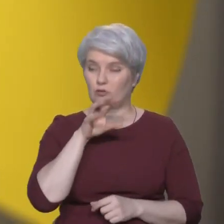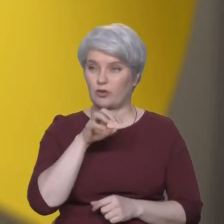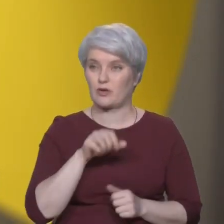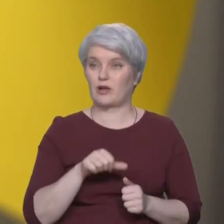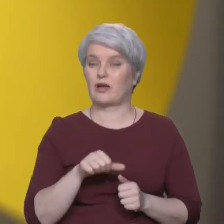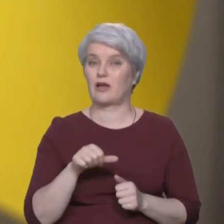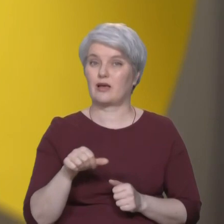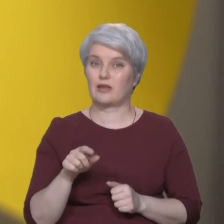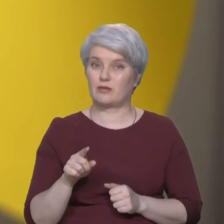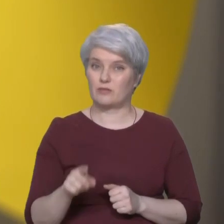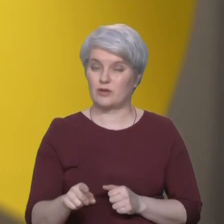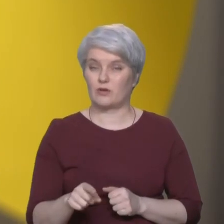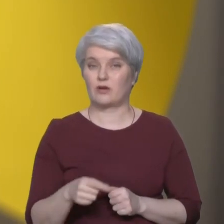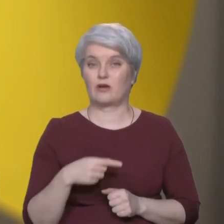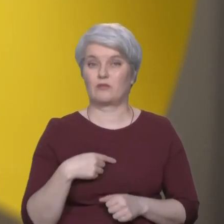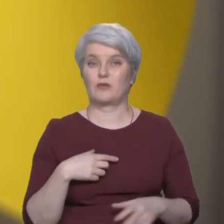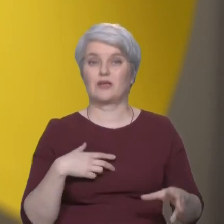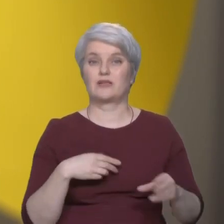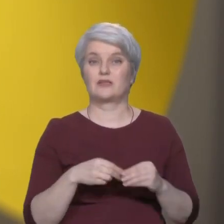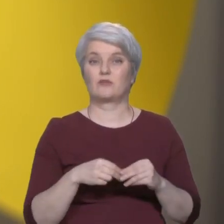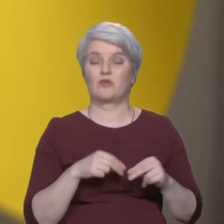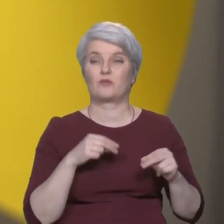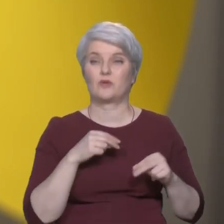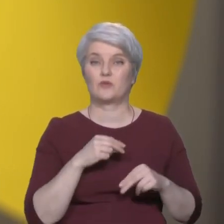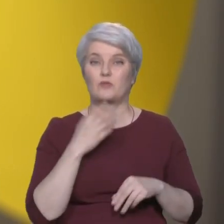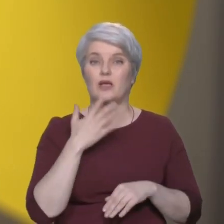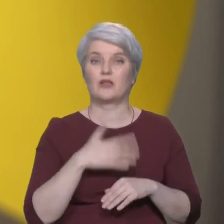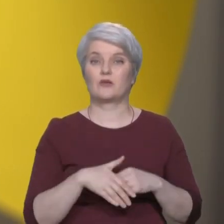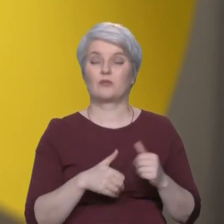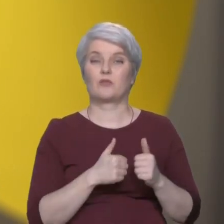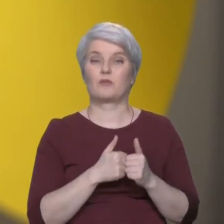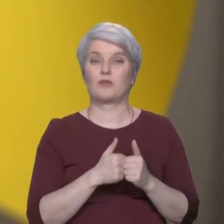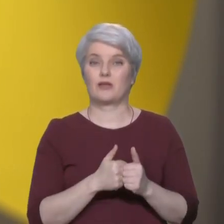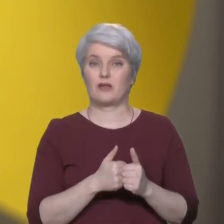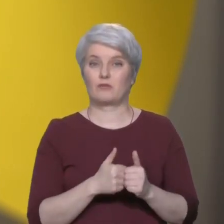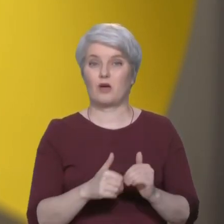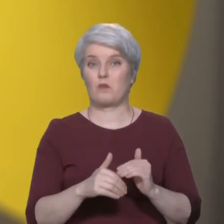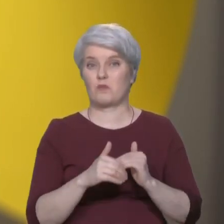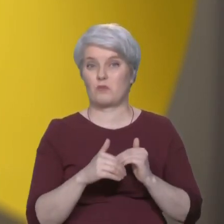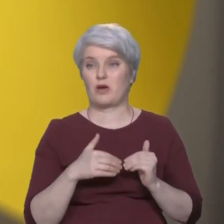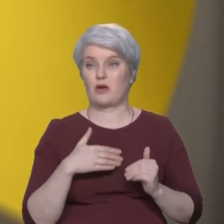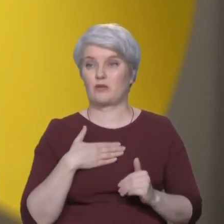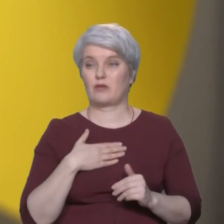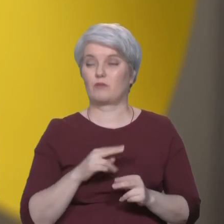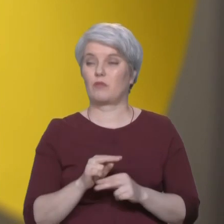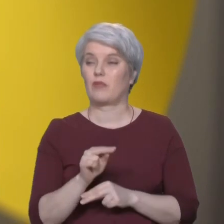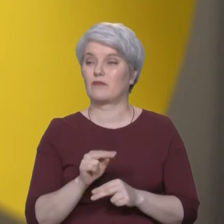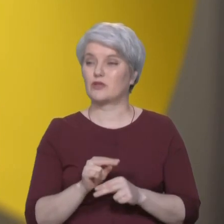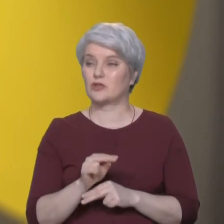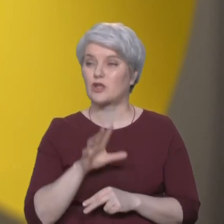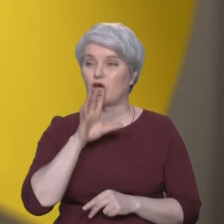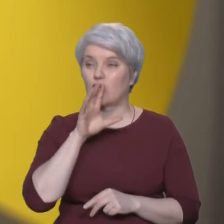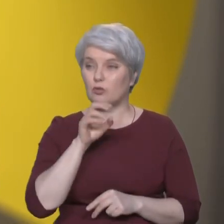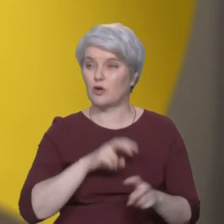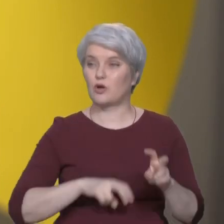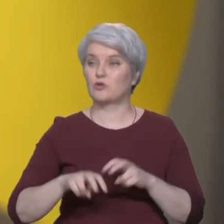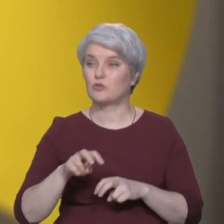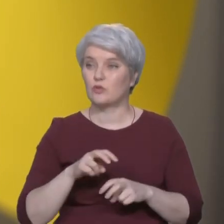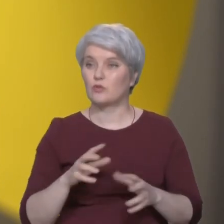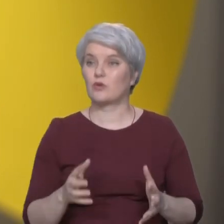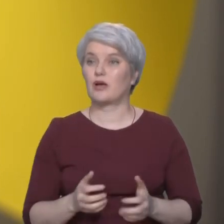Крім того, ми зараз співпрацюємо з іноземними партнерами, які допомагають нам навчити собак для пошуку та